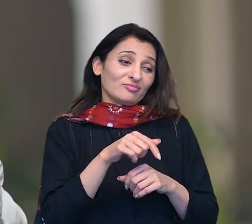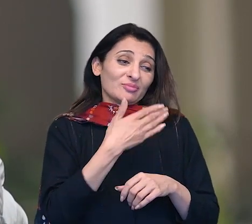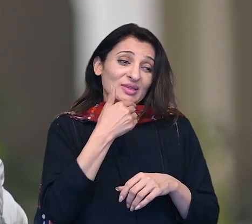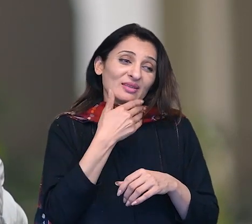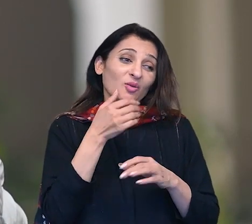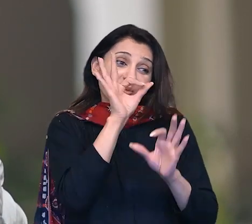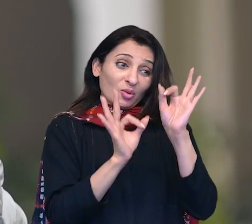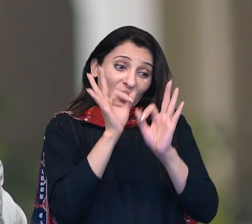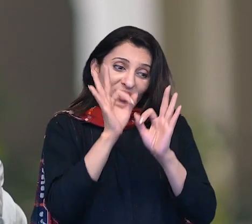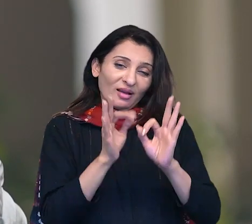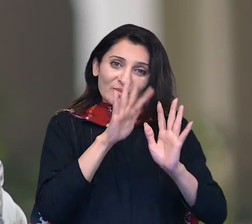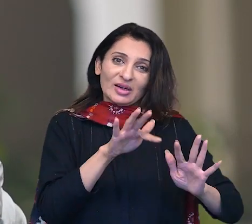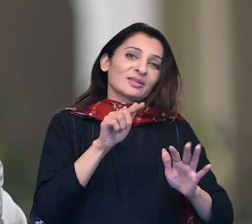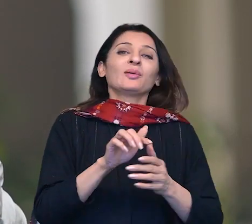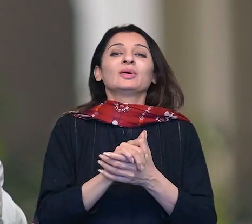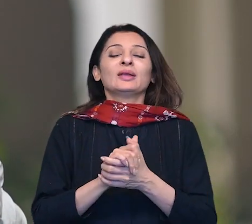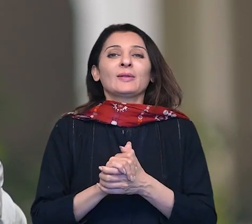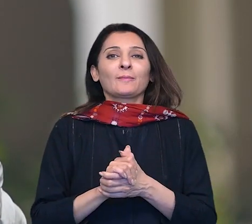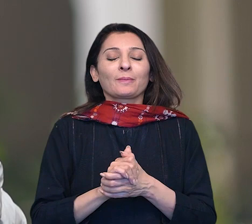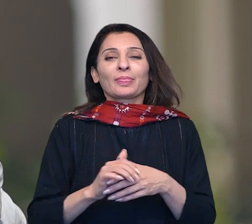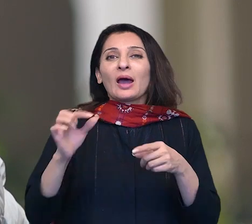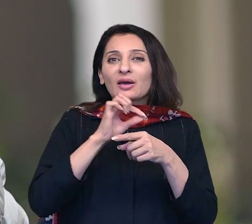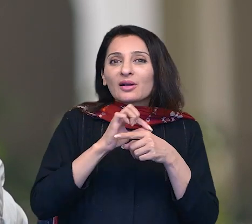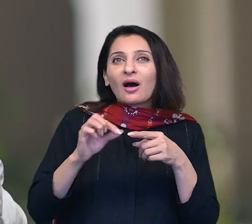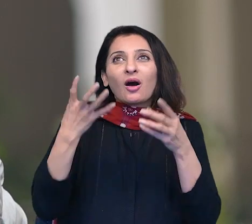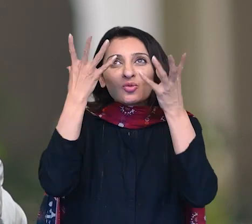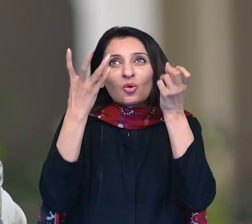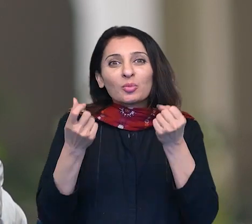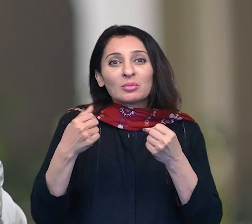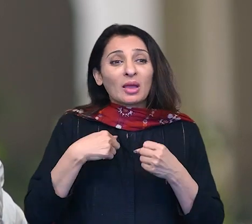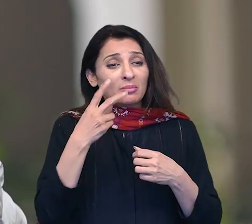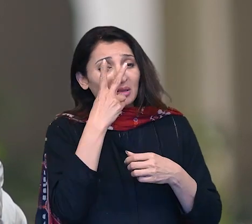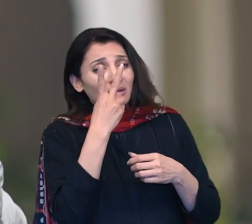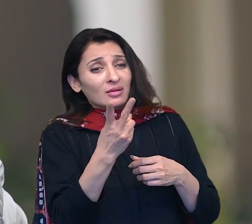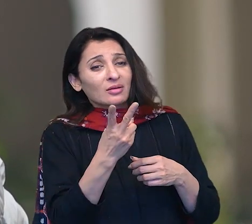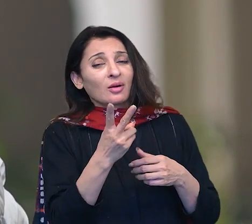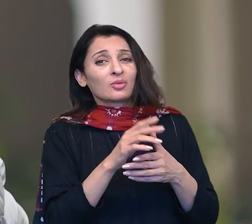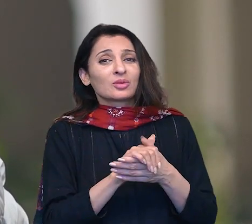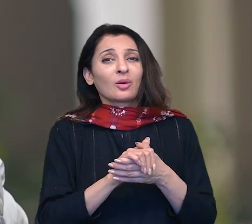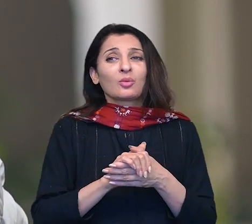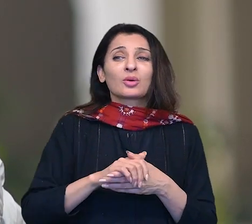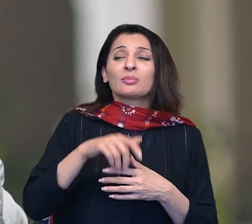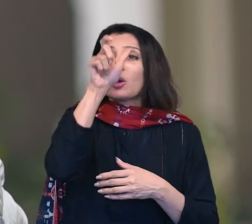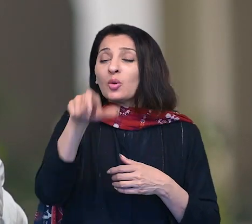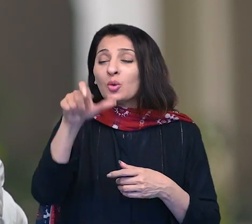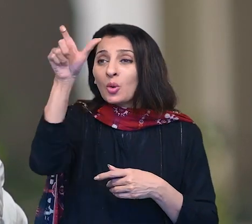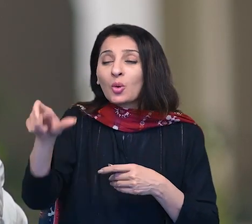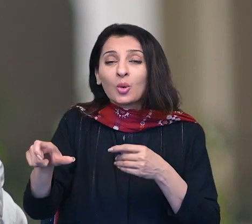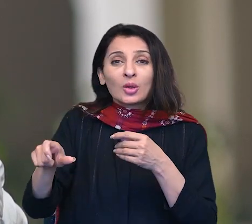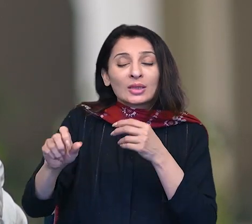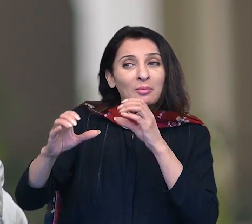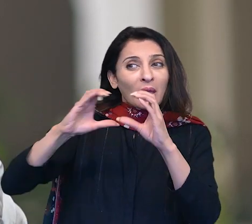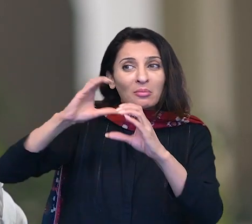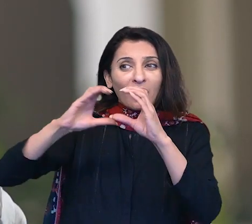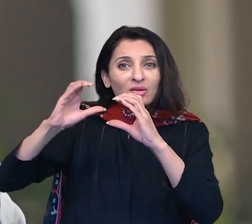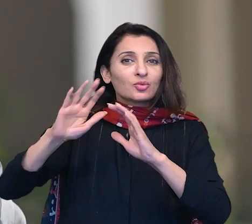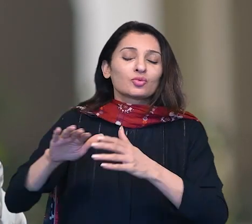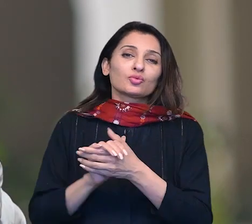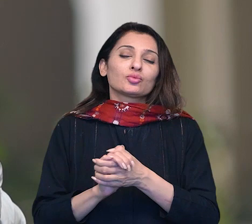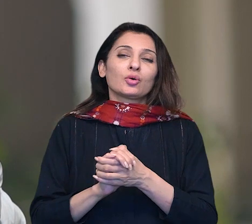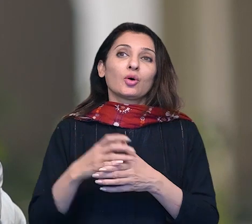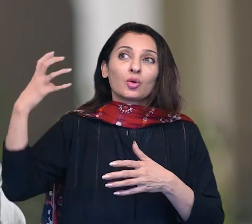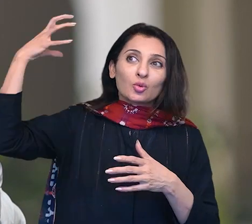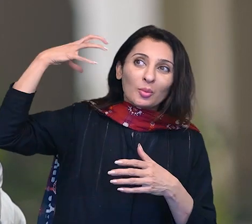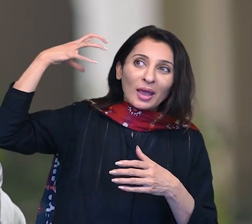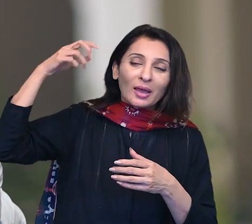شوق ہے، کیونکہ ڈیری فارمنگ وہی کر سکتا ہے جس کو جانوروں کا شوق ہو اور جانوروں سے پسند ہو. کیونکہ میں تو جب آیا تو مجھے